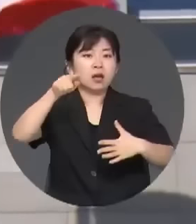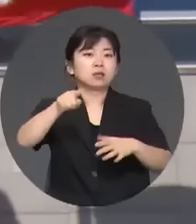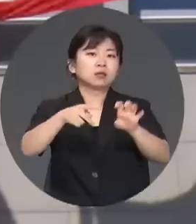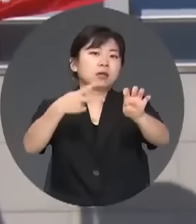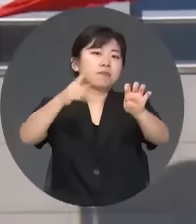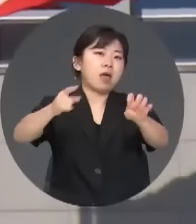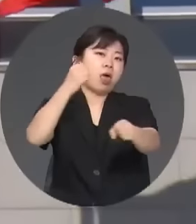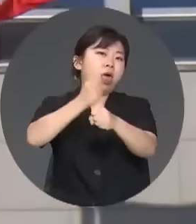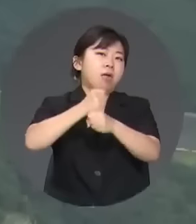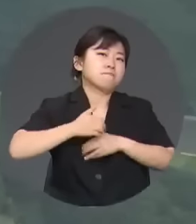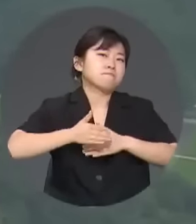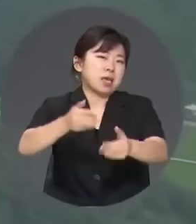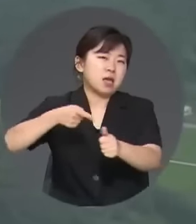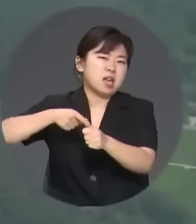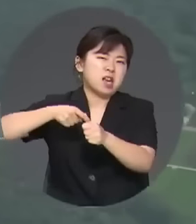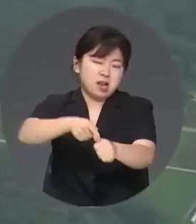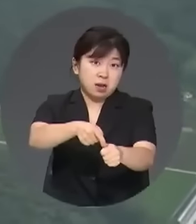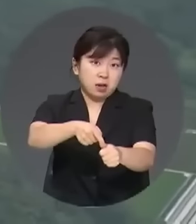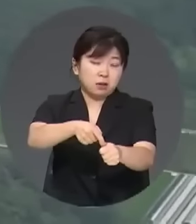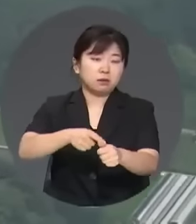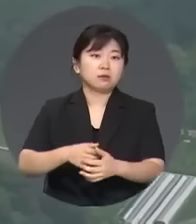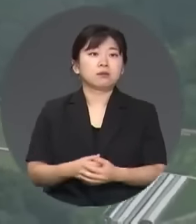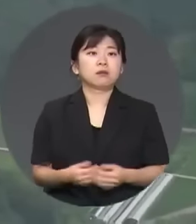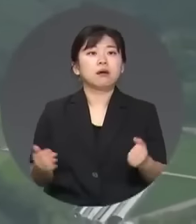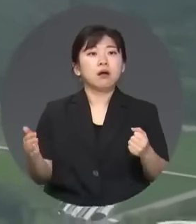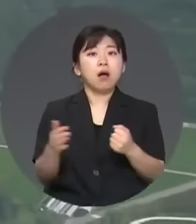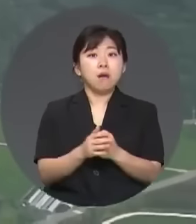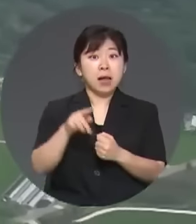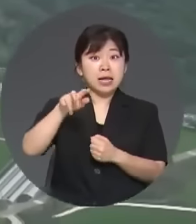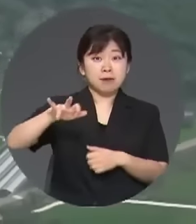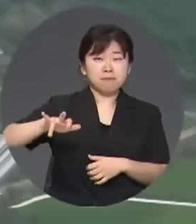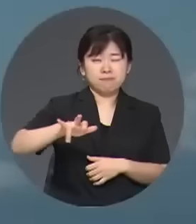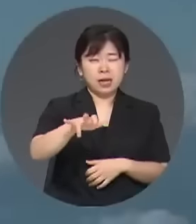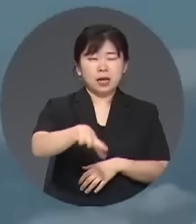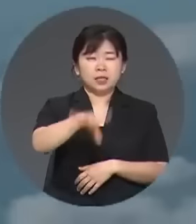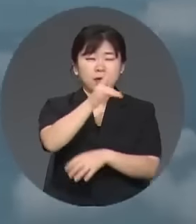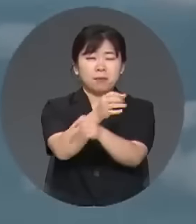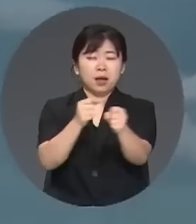40대를 관철시켰습니다. KF-21은 첫 생산 계약을